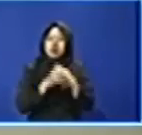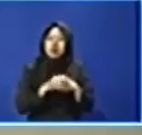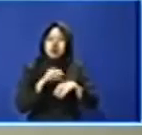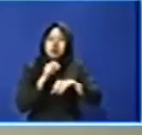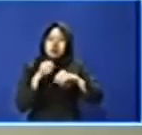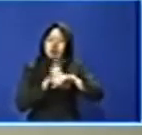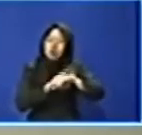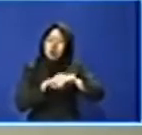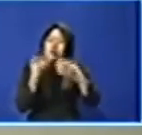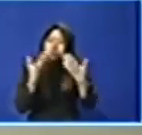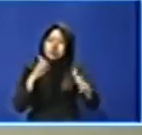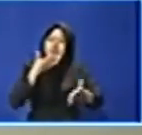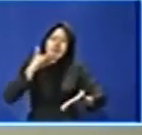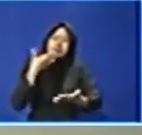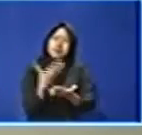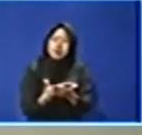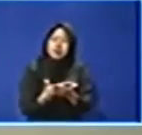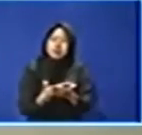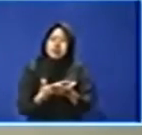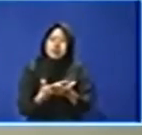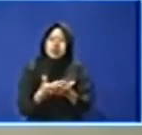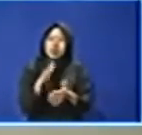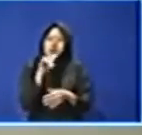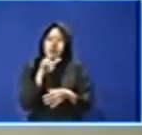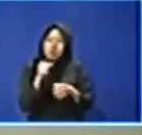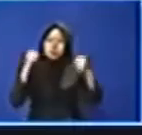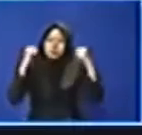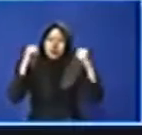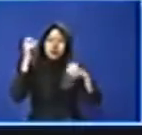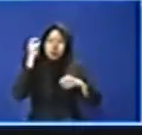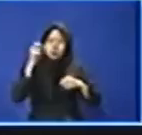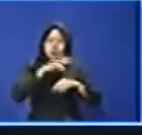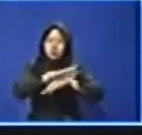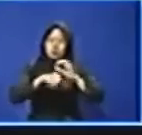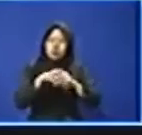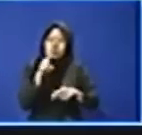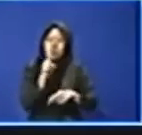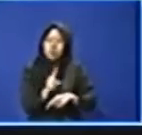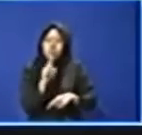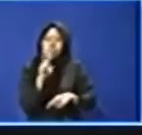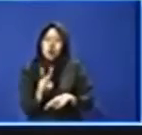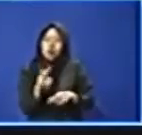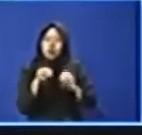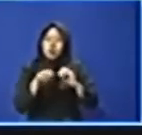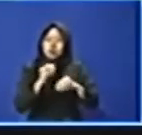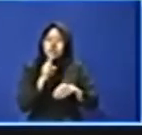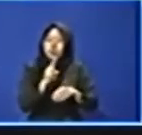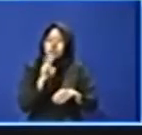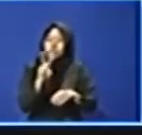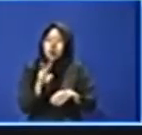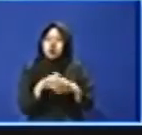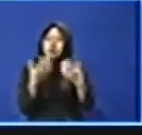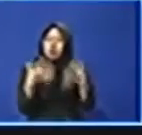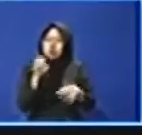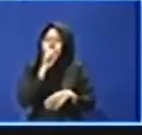kami bahwa memberikan semangat untuk kedua paslon ya password nomor urut satu dan juga paslon nomor urut 2 telah menyampaikan